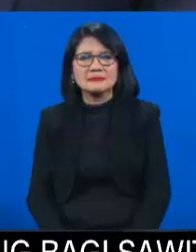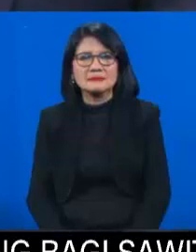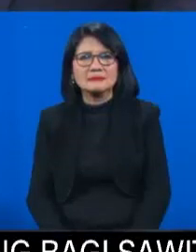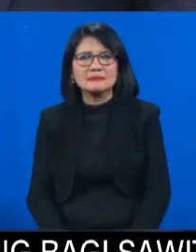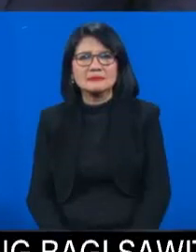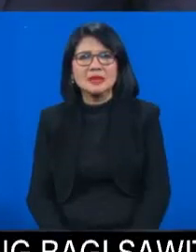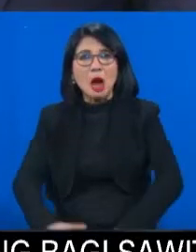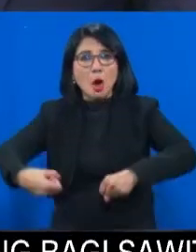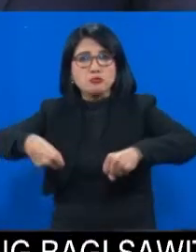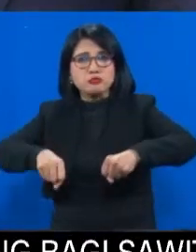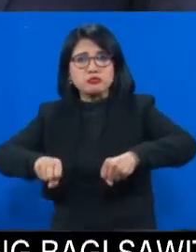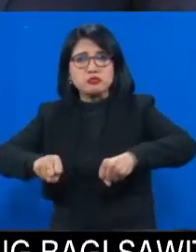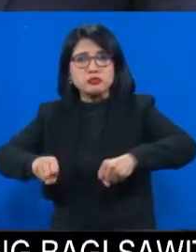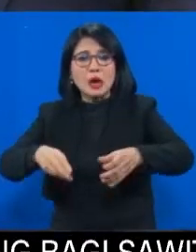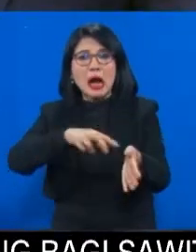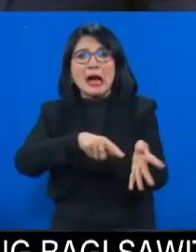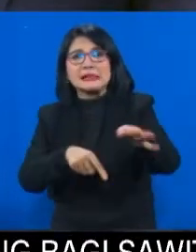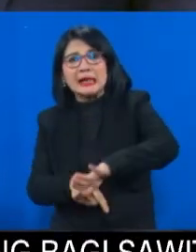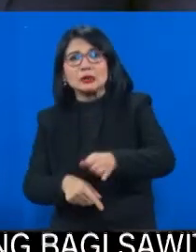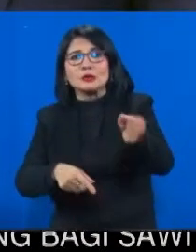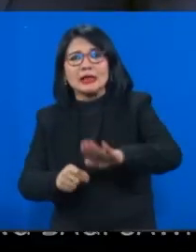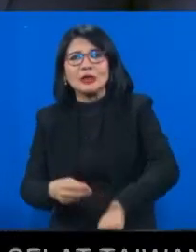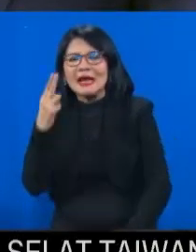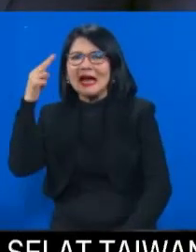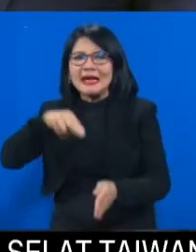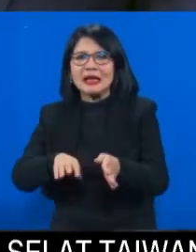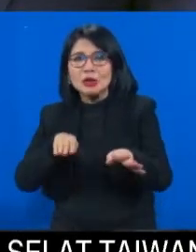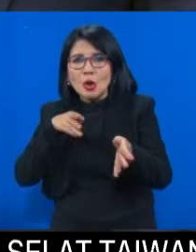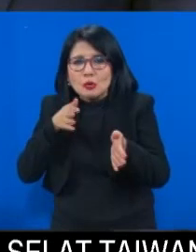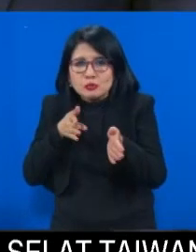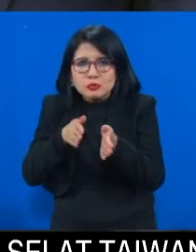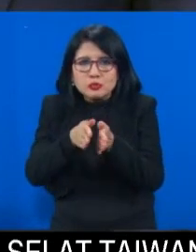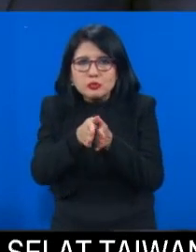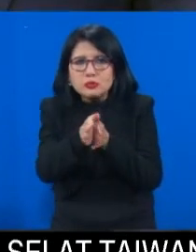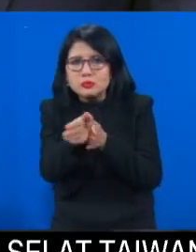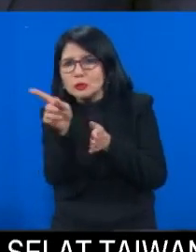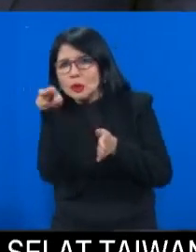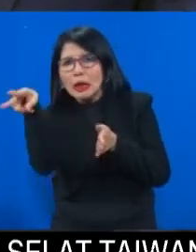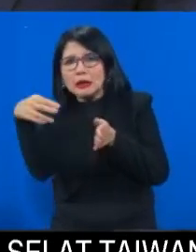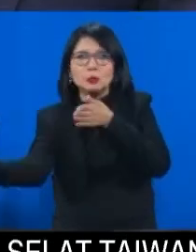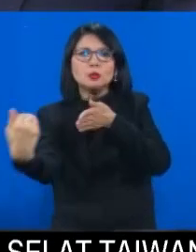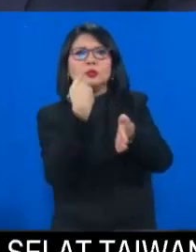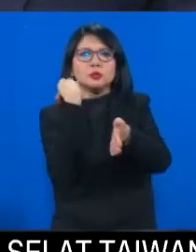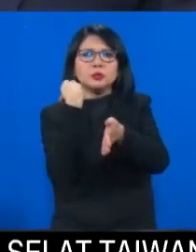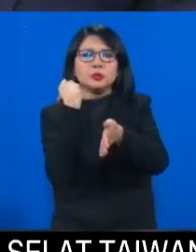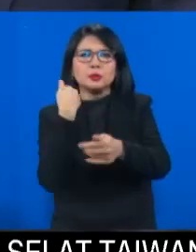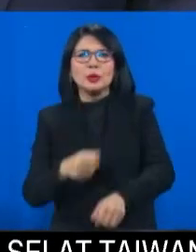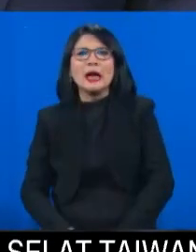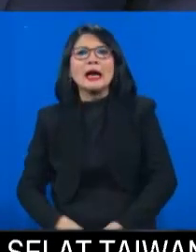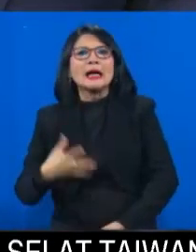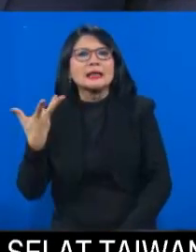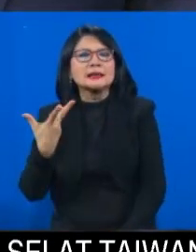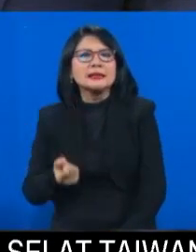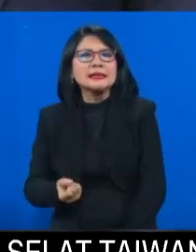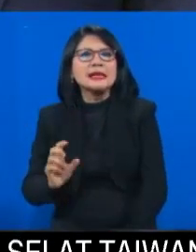Sejumlah pengendara sepeda motor terjatuh karena nekat melawan arus lalu lintas saat menghindari razia pajak kendaraan di Jalan Raya Hasyim Azhari